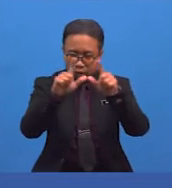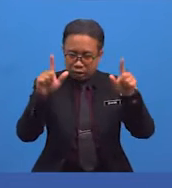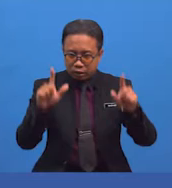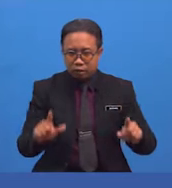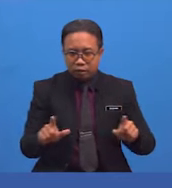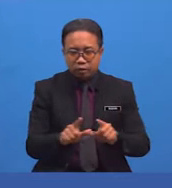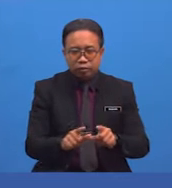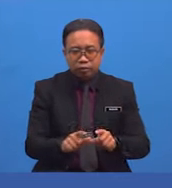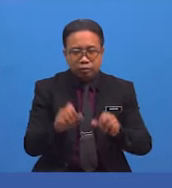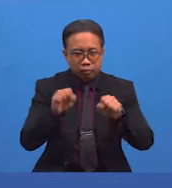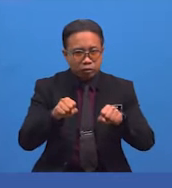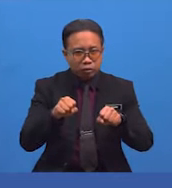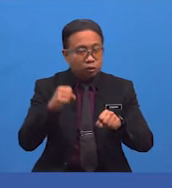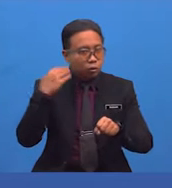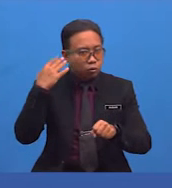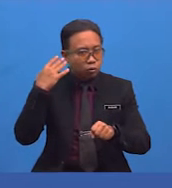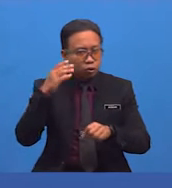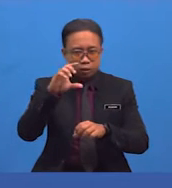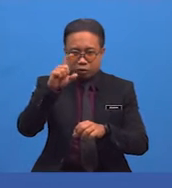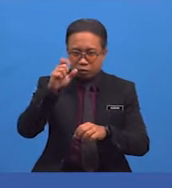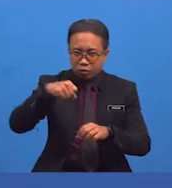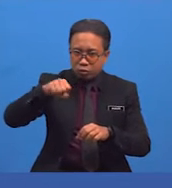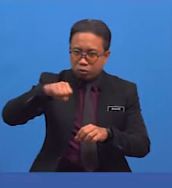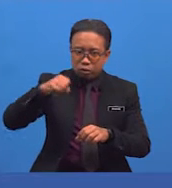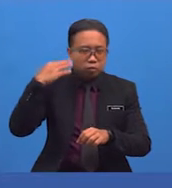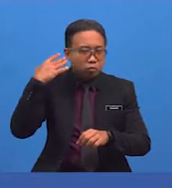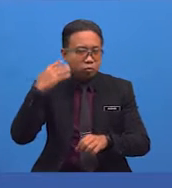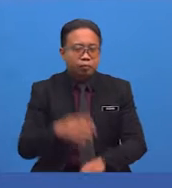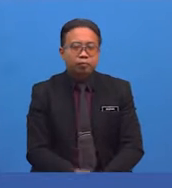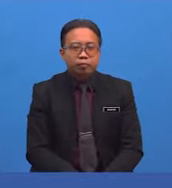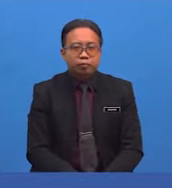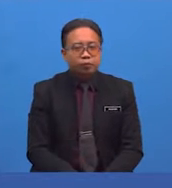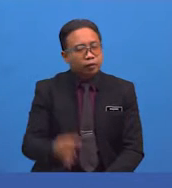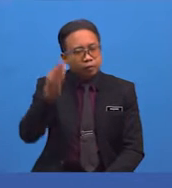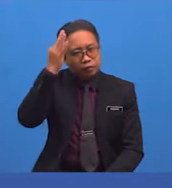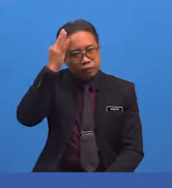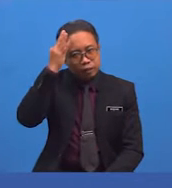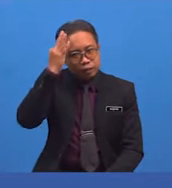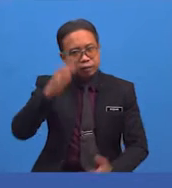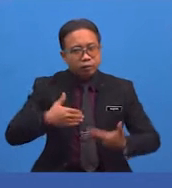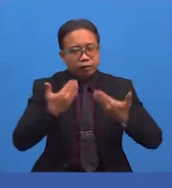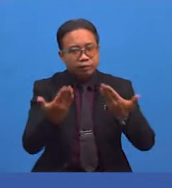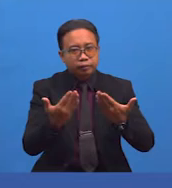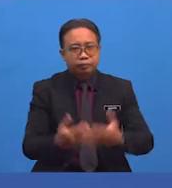dan menyebabkan loceng penggera berbunyi? Cuba fikirkan.